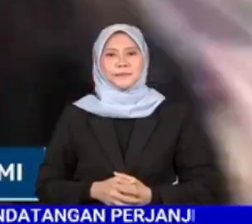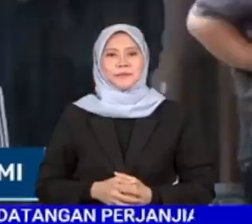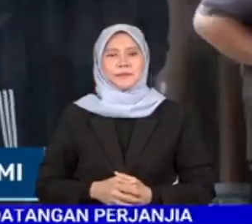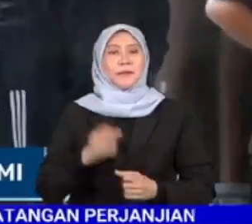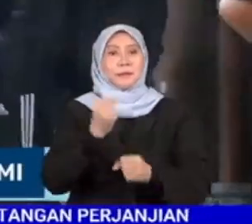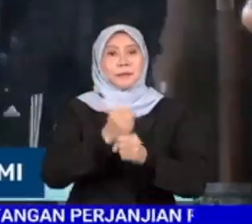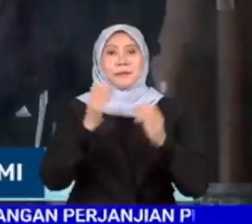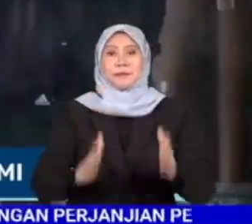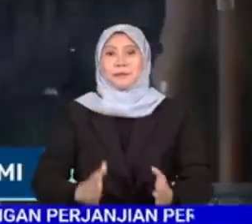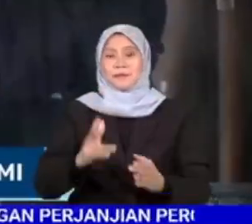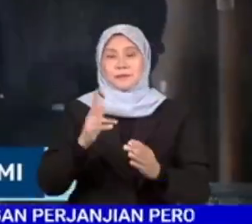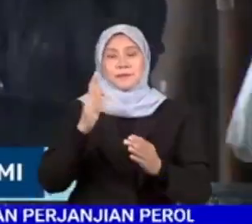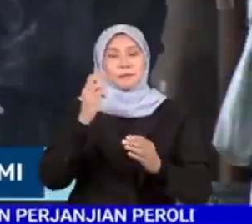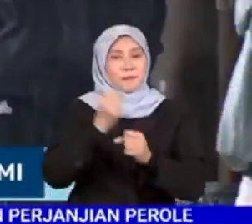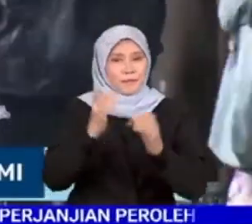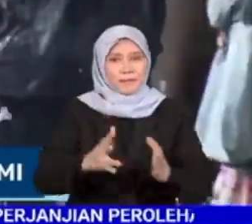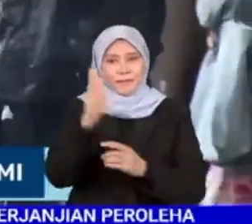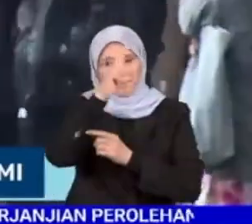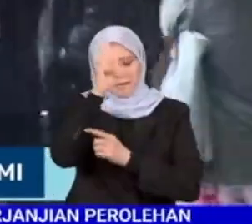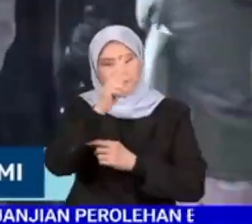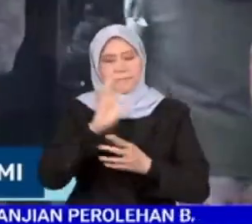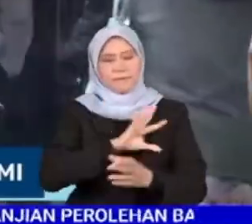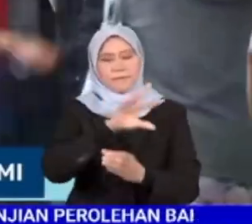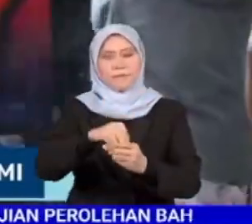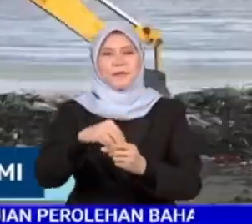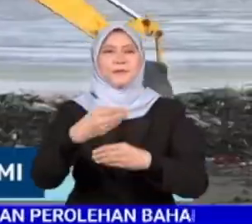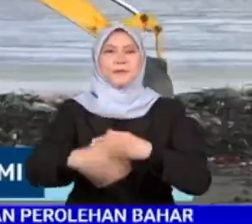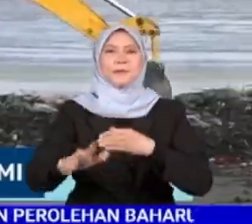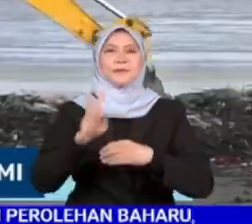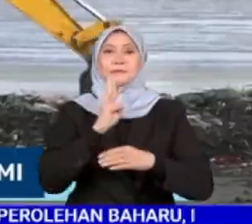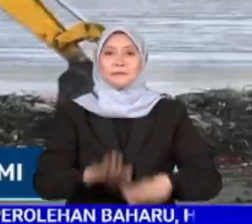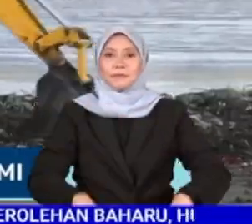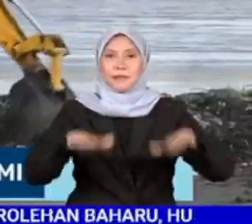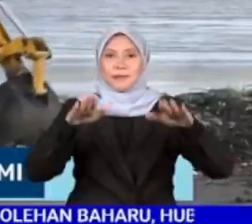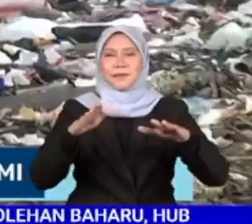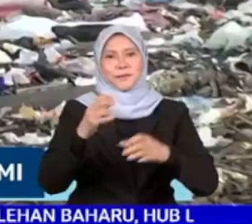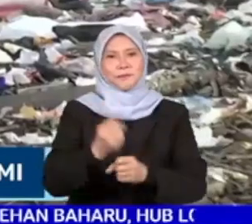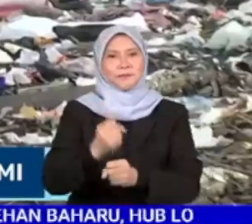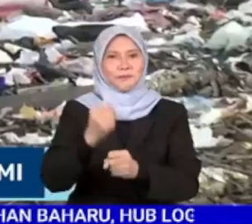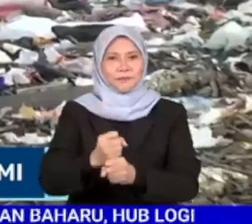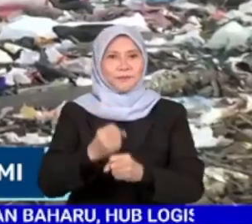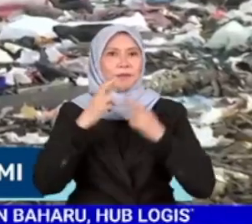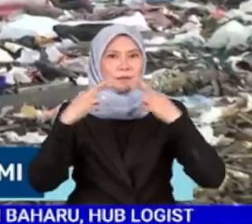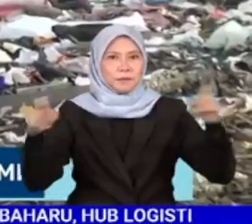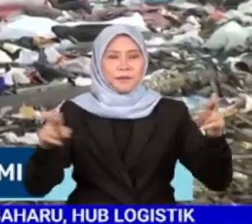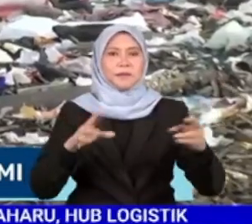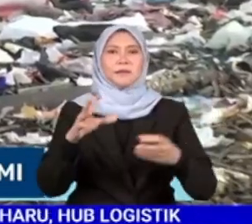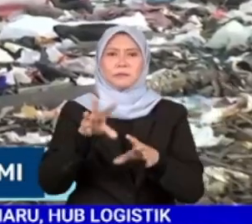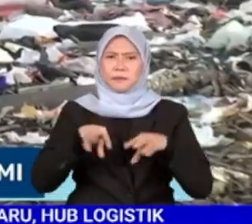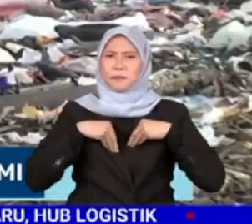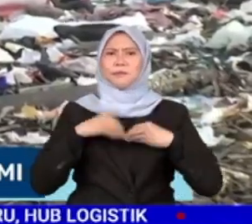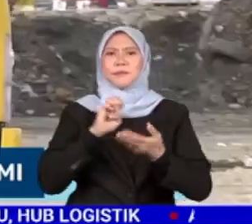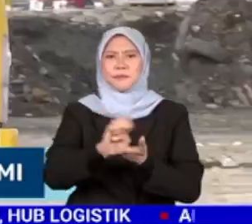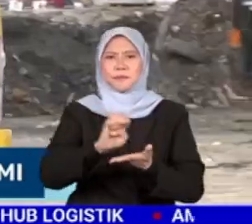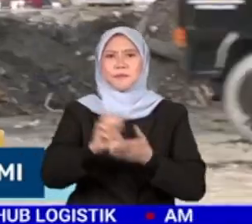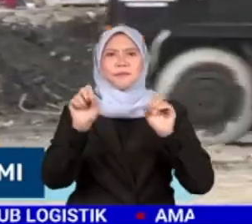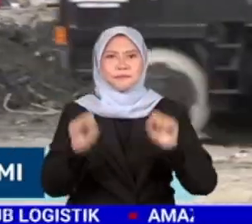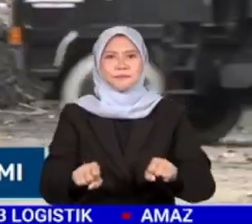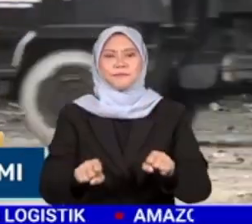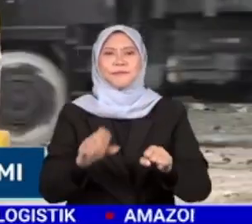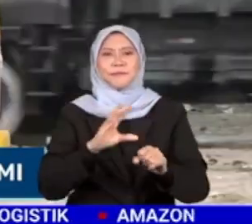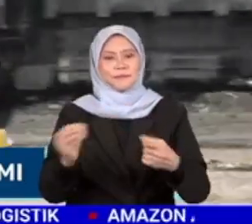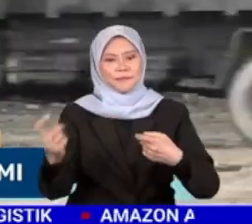Penjawat awam terlibat aktiviti sukarelawan pasca banjir dianggap laksana tugas rasmi. Mereka layak terima allowance serta kemudahan